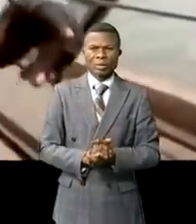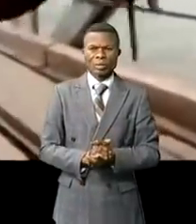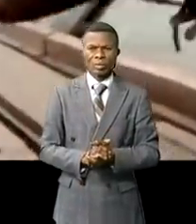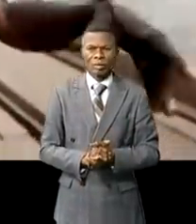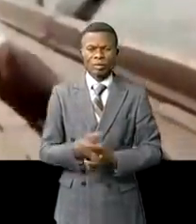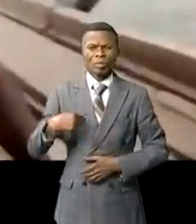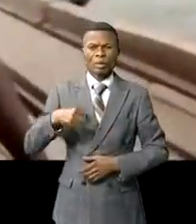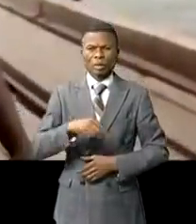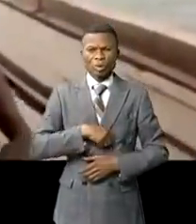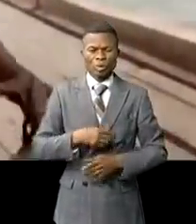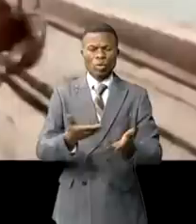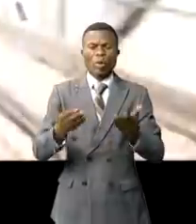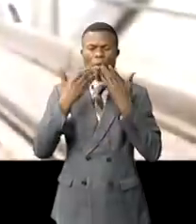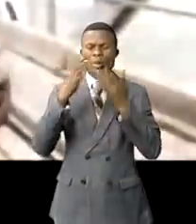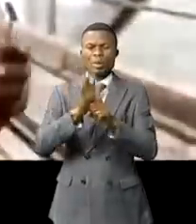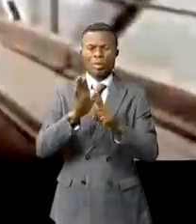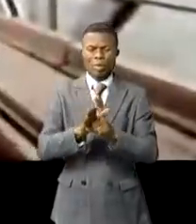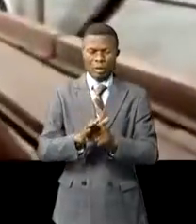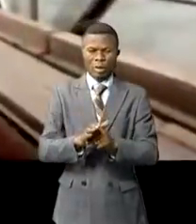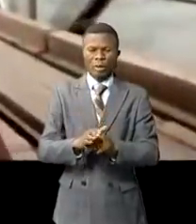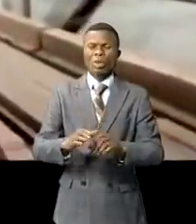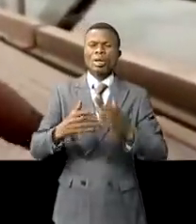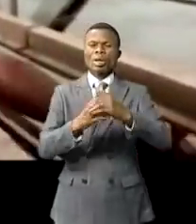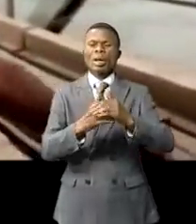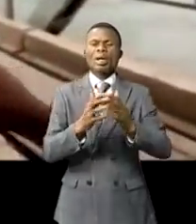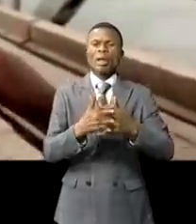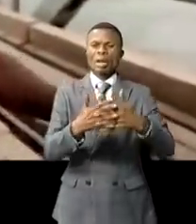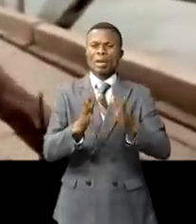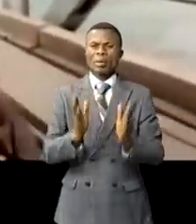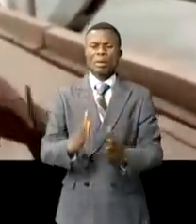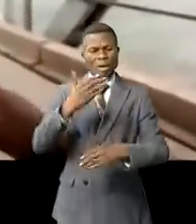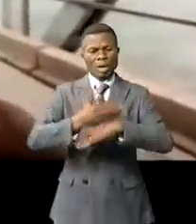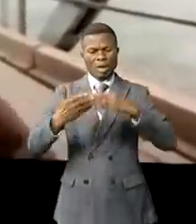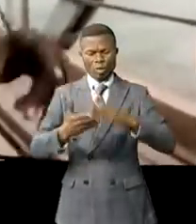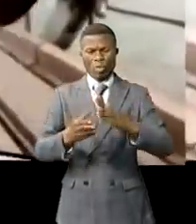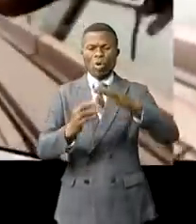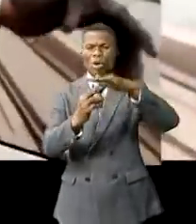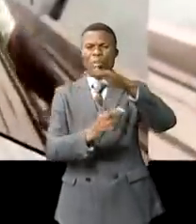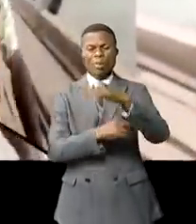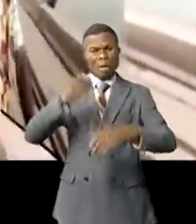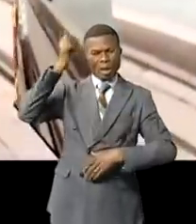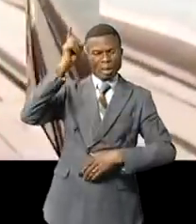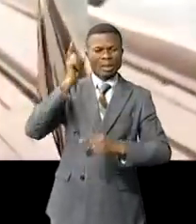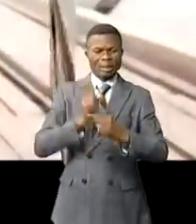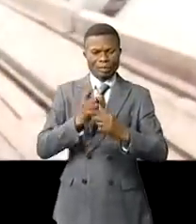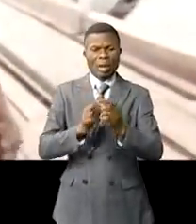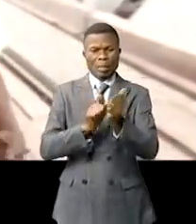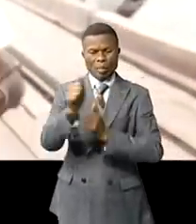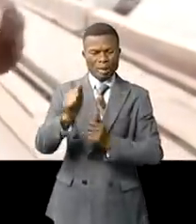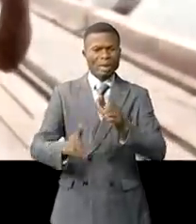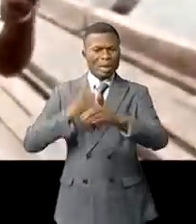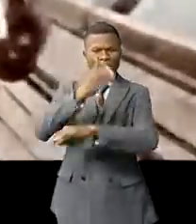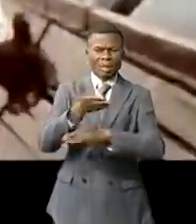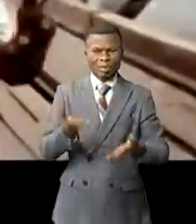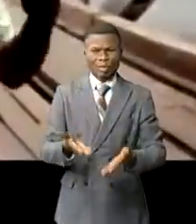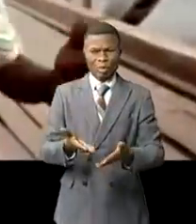Nous disons grandement merci à l'Office des routes et ses partenaires pour avoir réhabilité ce pont. Dans les temps, nous avions des difficultés pour traverser